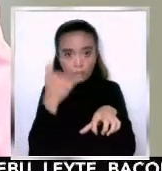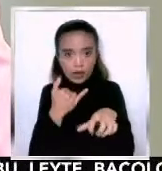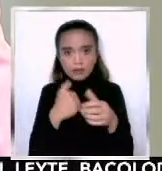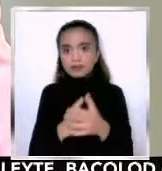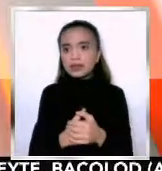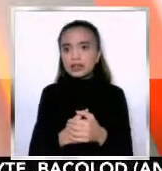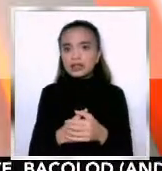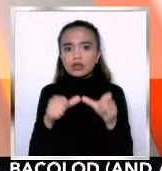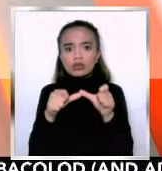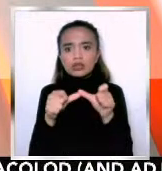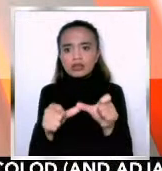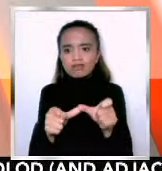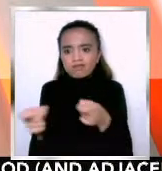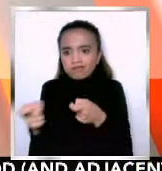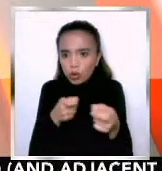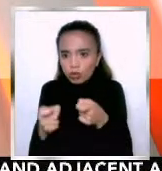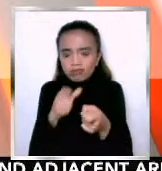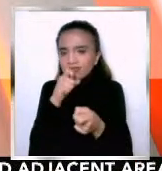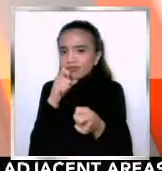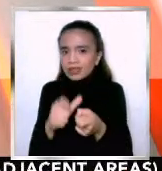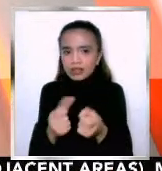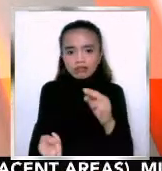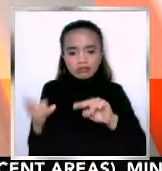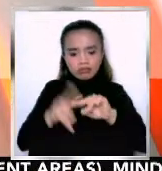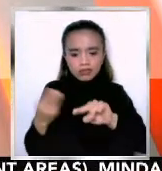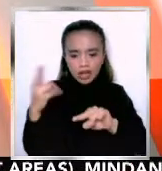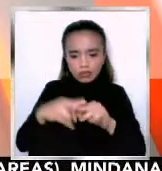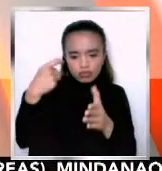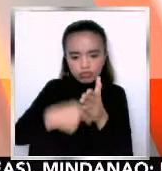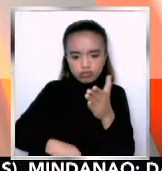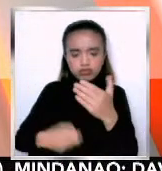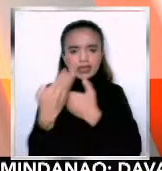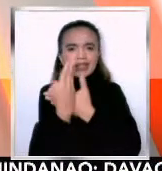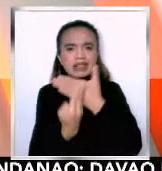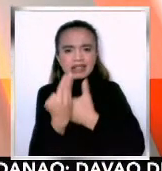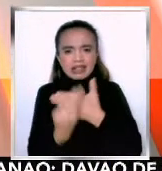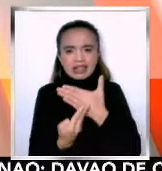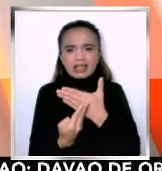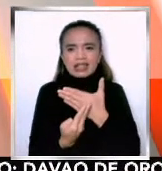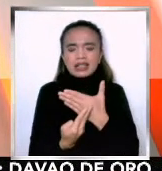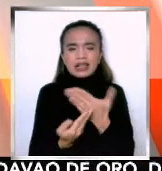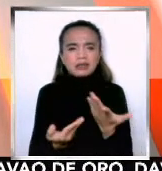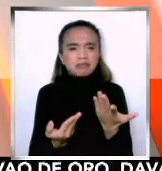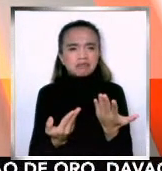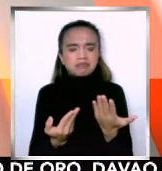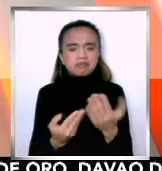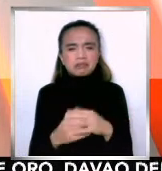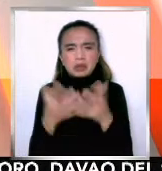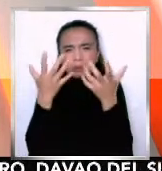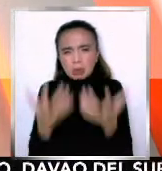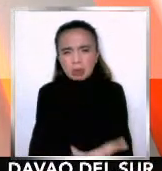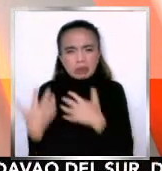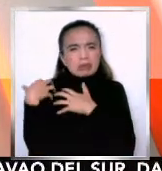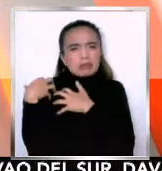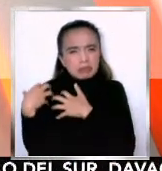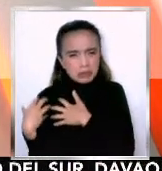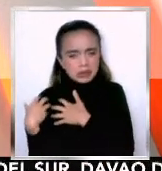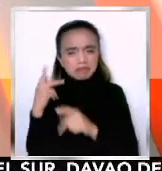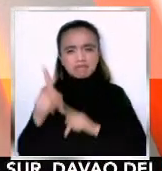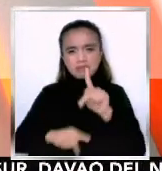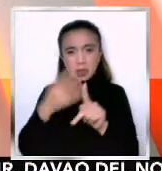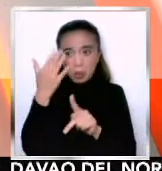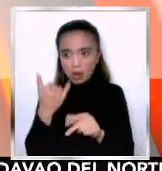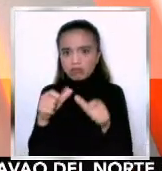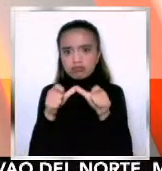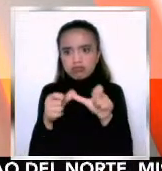ng tinapay. Ayon kay Pangilinan, sobrang bigat na ng pasani ng taong bayan dahil sa sunod-sunod na pagtaas ng presyo ng